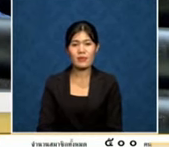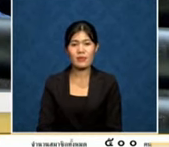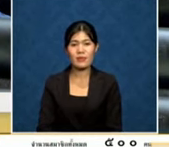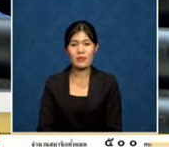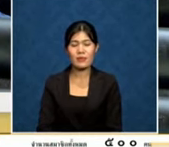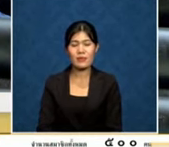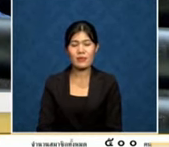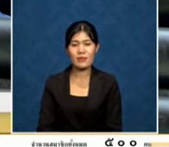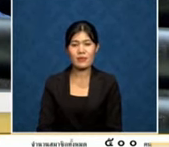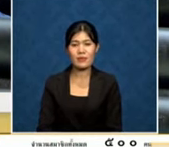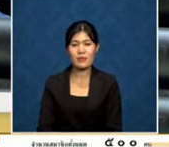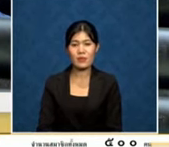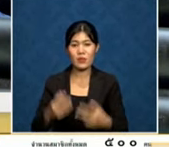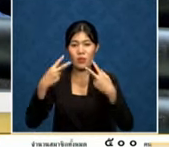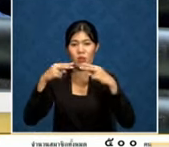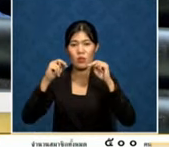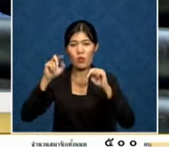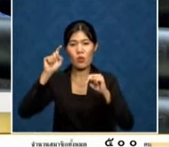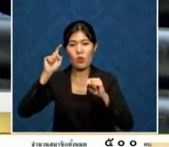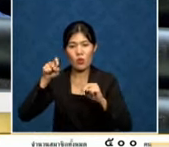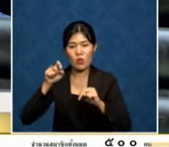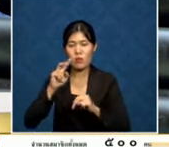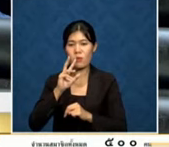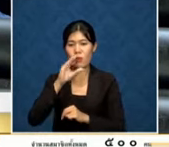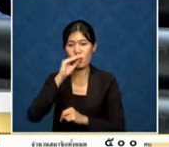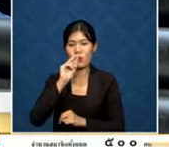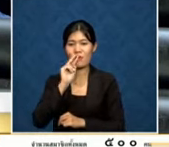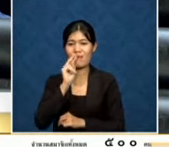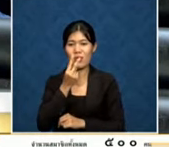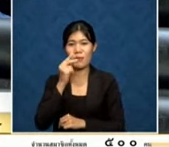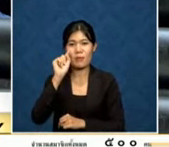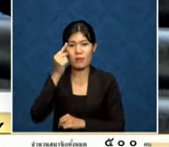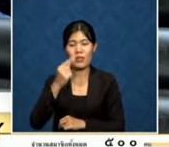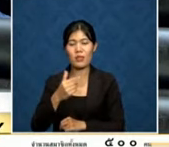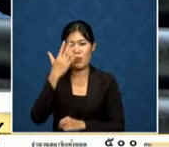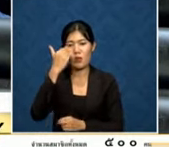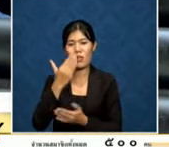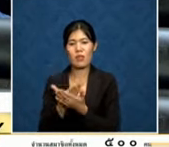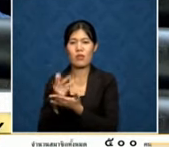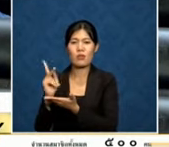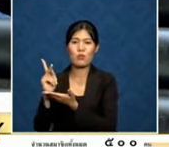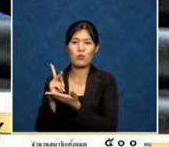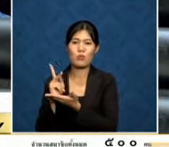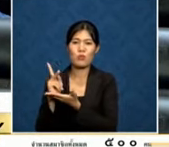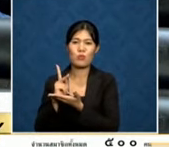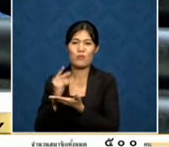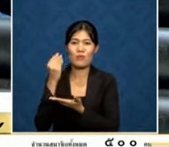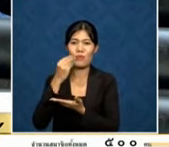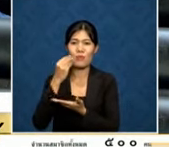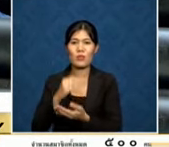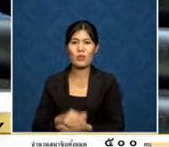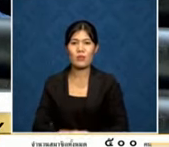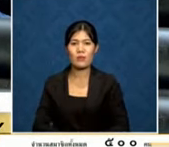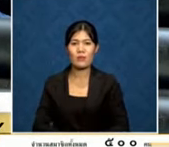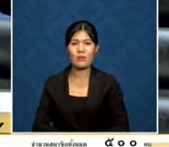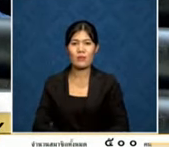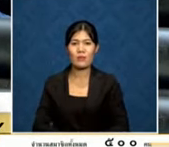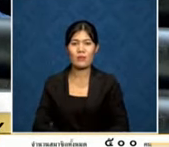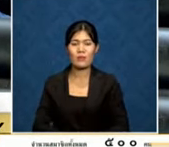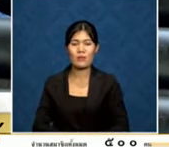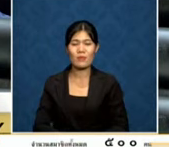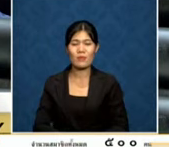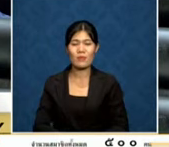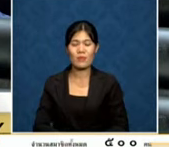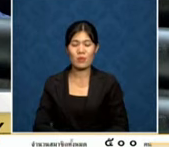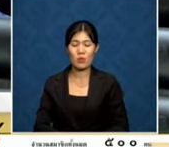ครั้งหนึ่งว่าเป็นรัฐบาลเวี่กู่ในการกู้แก้ไข